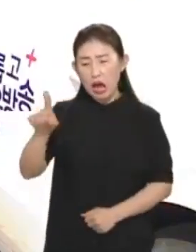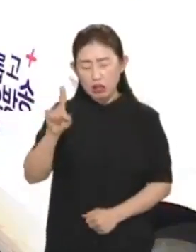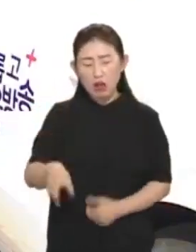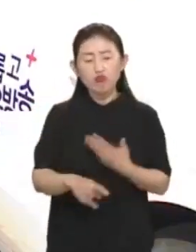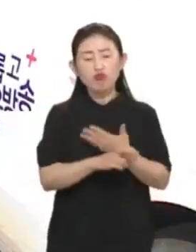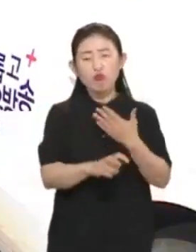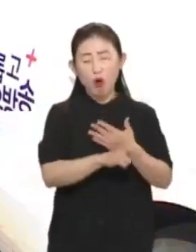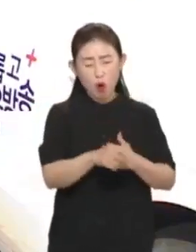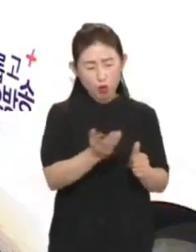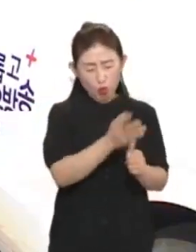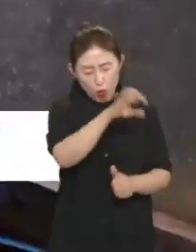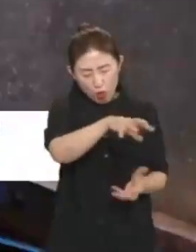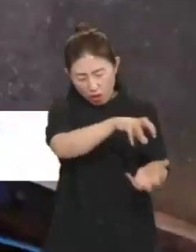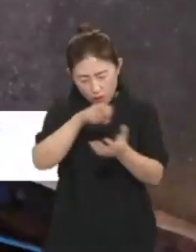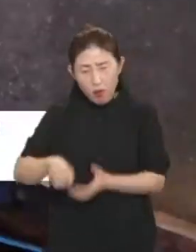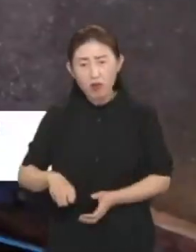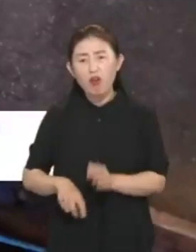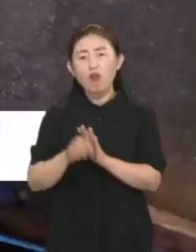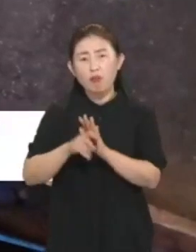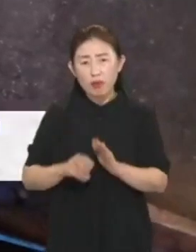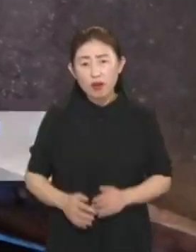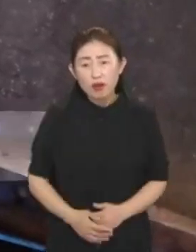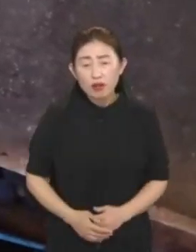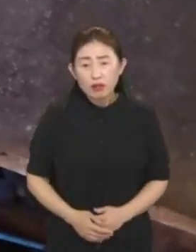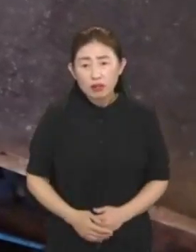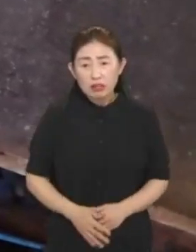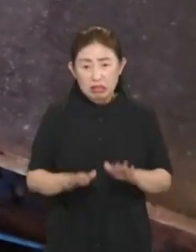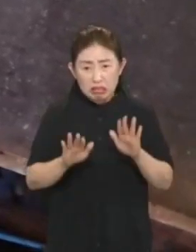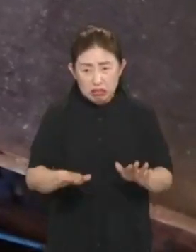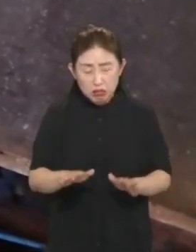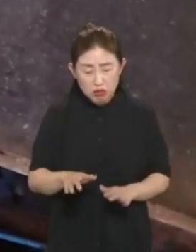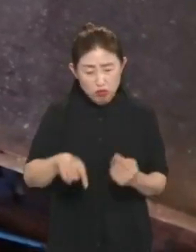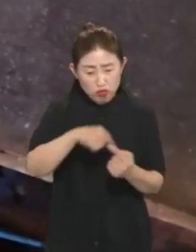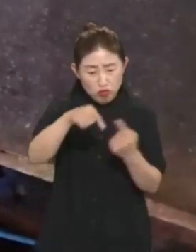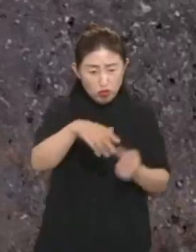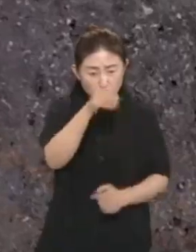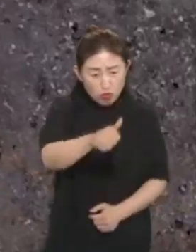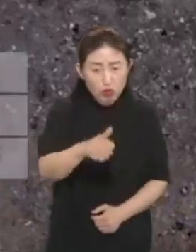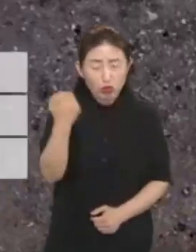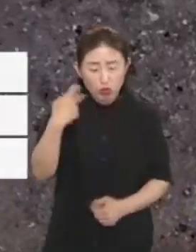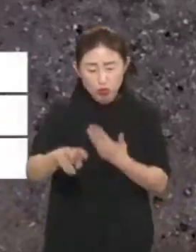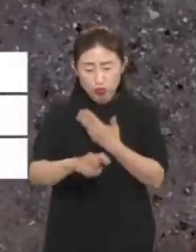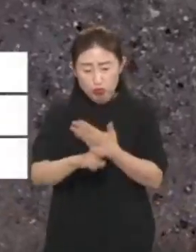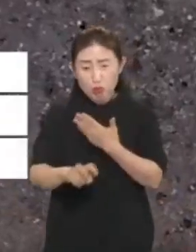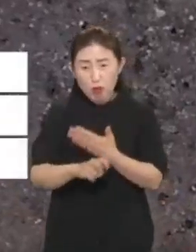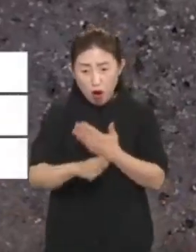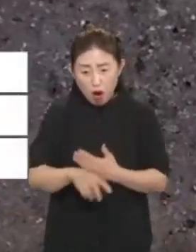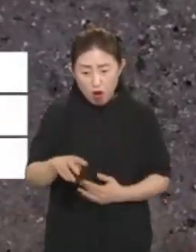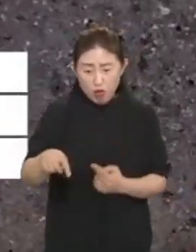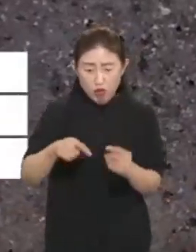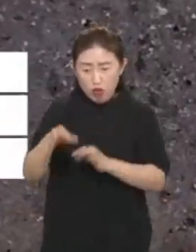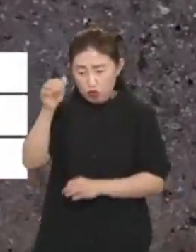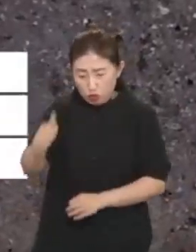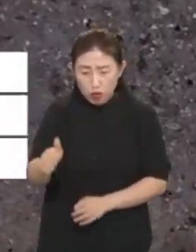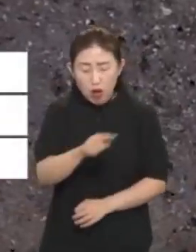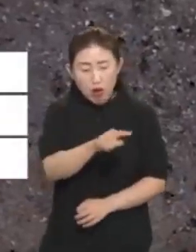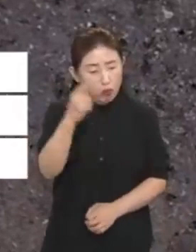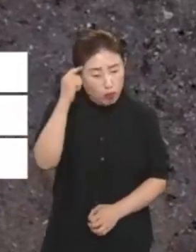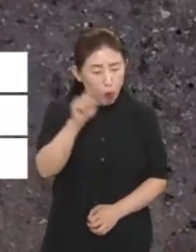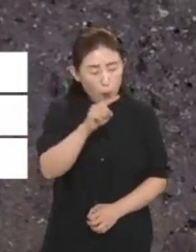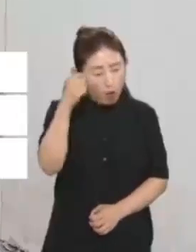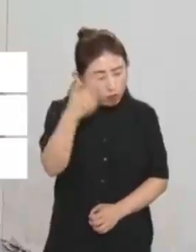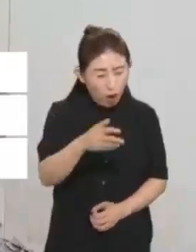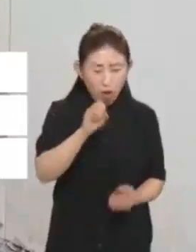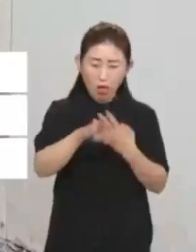온 것으로 추정하고 있습니다. 취재진은 의혹이 제기된 경매장 운영주와 불법 개 번식장 업주의 입장을 물었지만